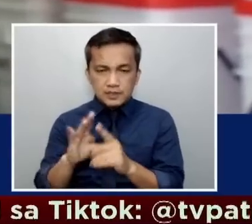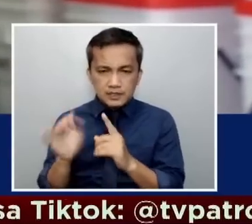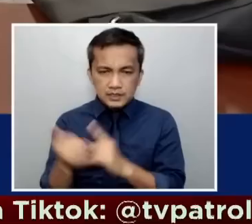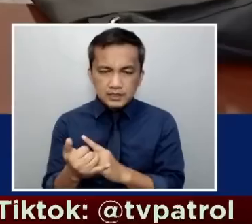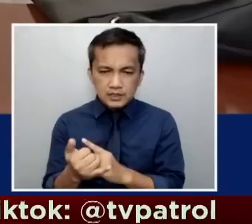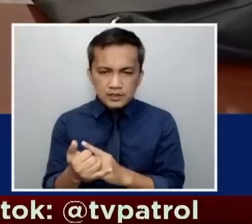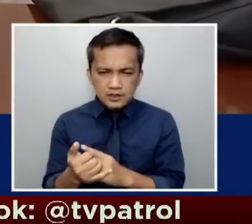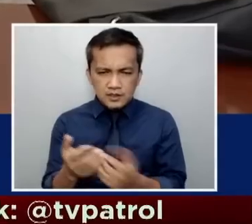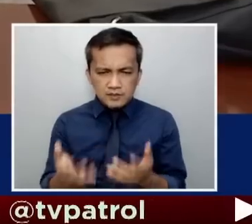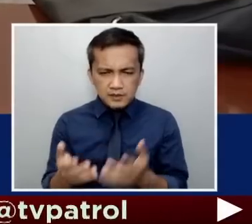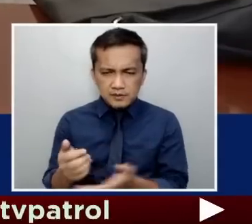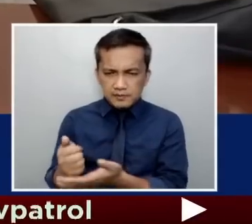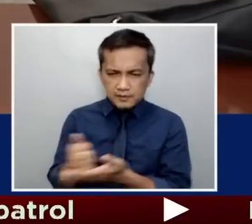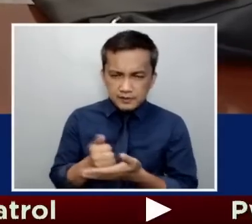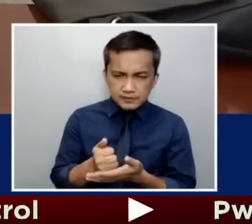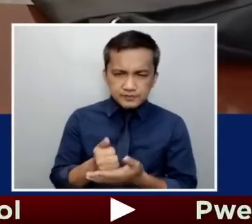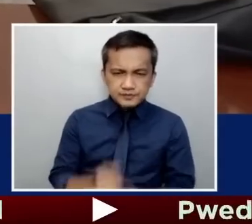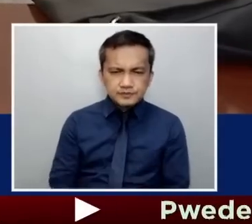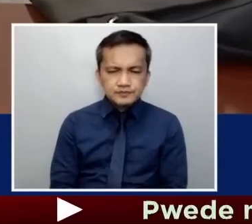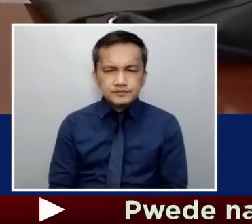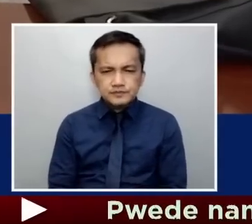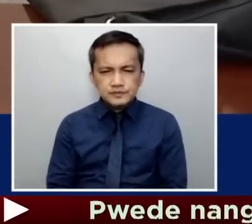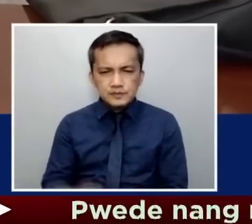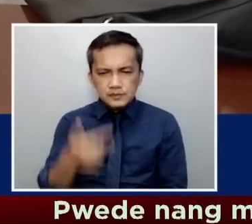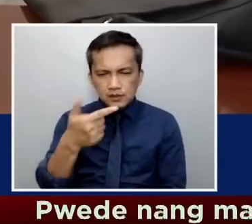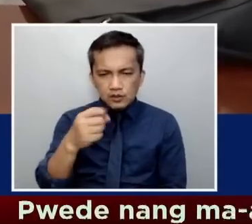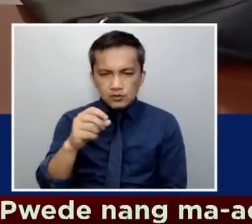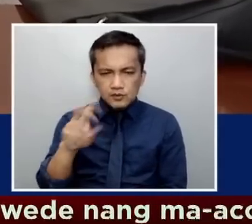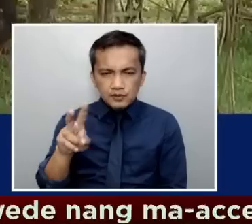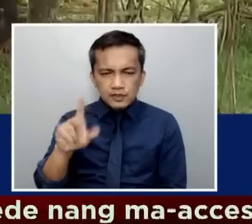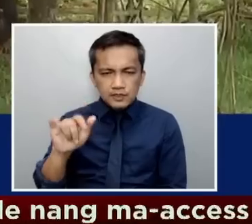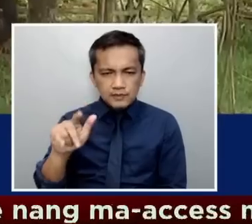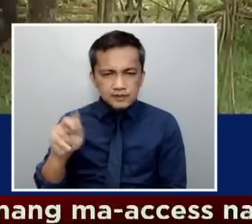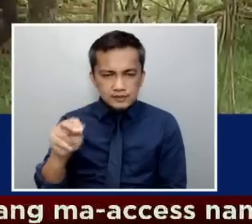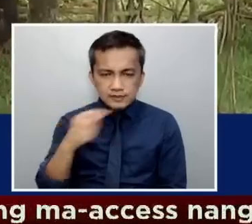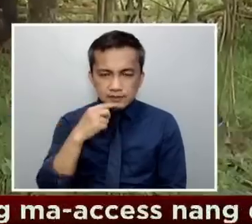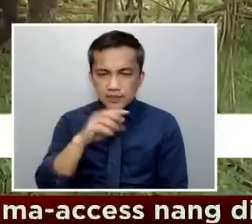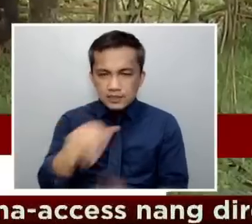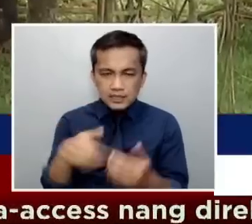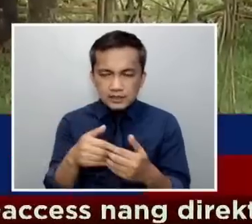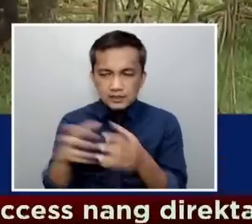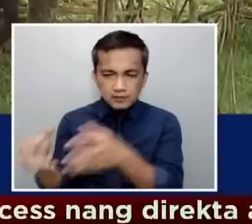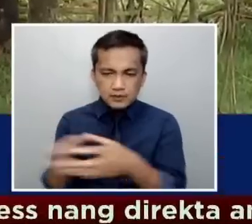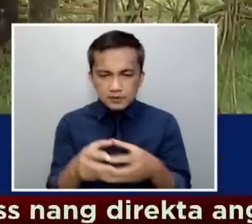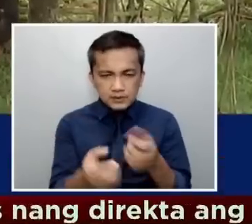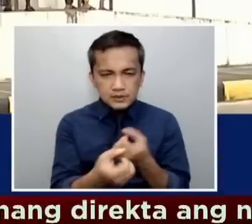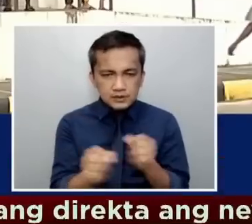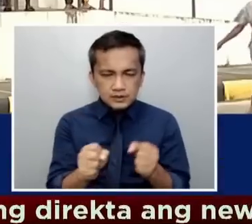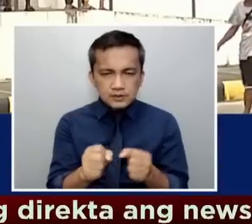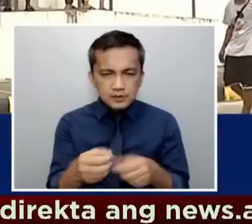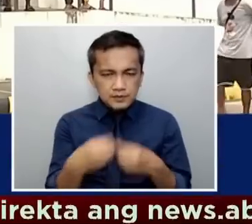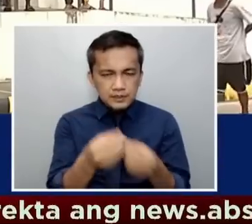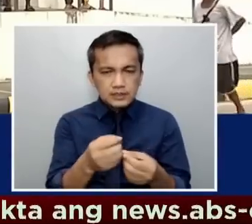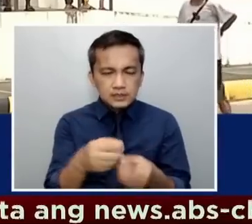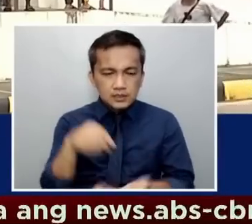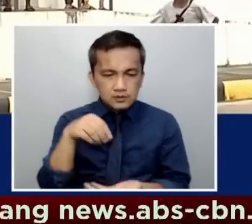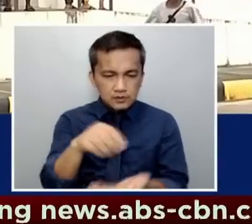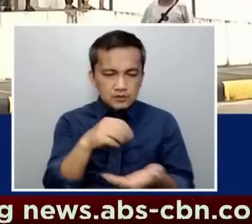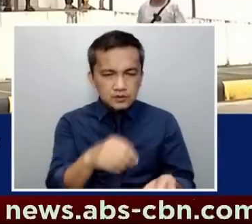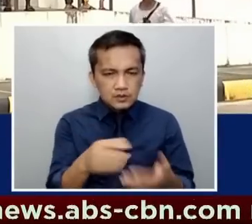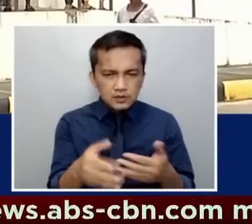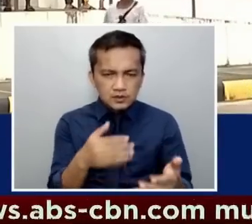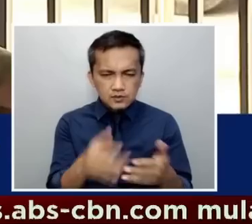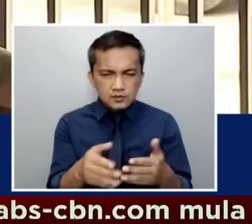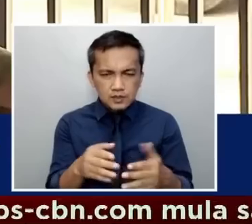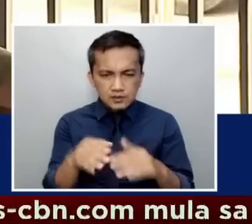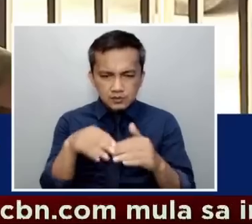may maitulong. Ayon kay Gobernador Lagman, dapat lahat ng mga nasa evacuation center mabigyan ng relief goods kahit ang mga nakituloy sa